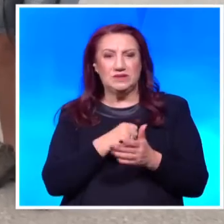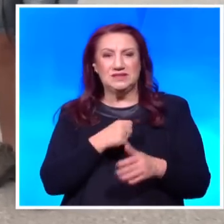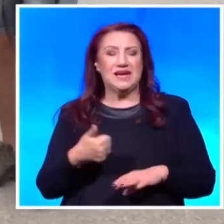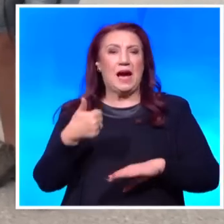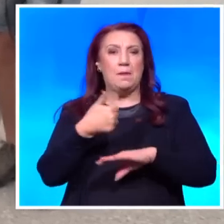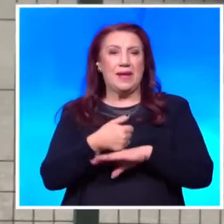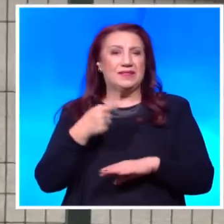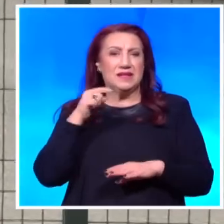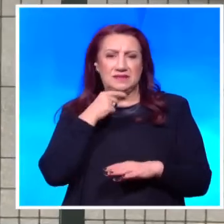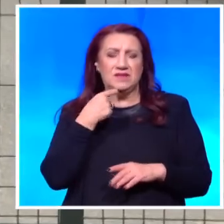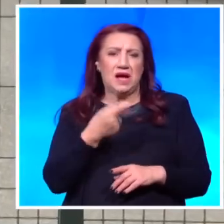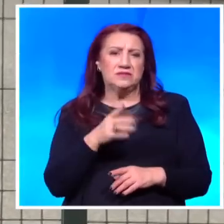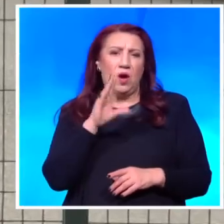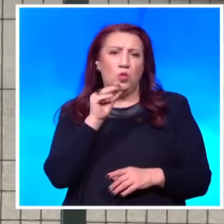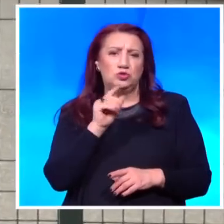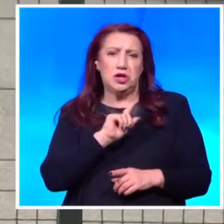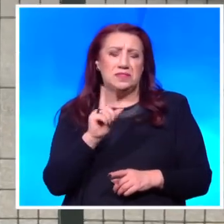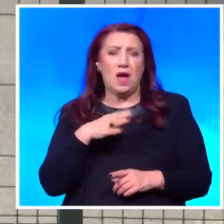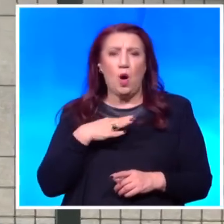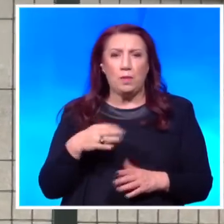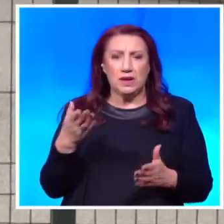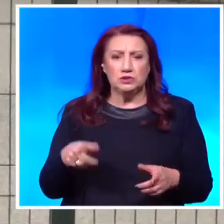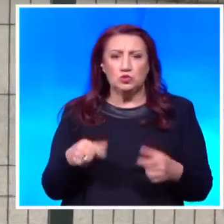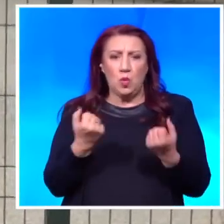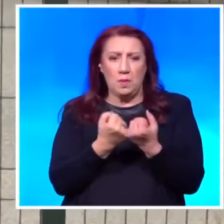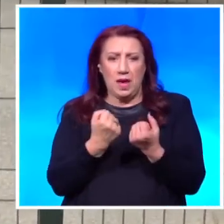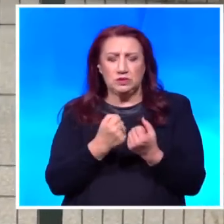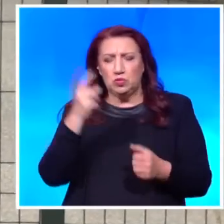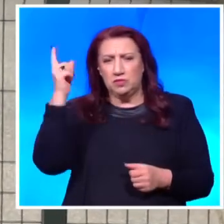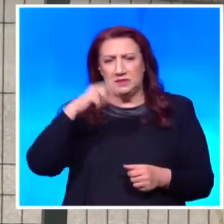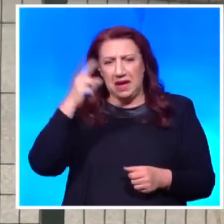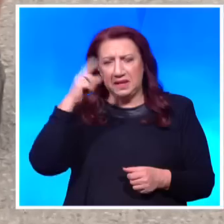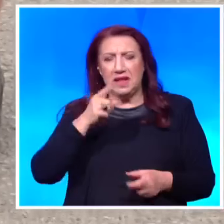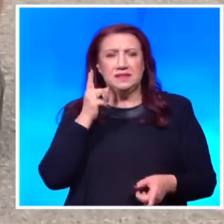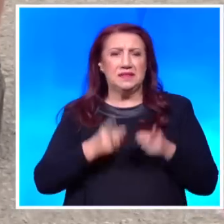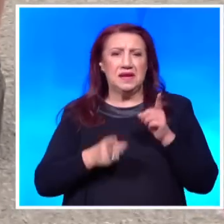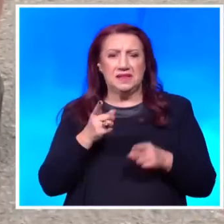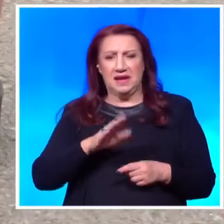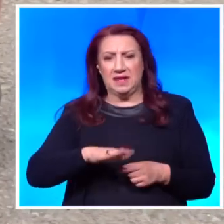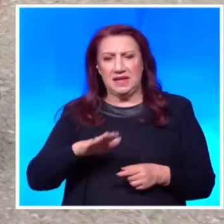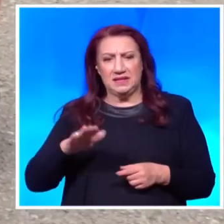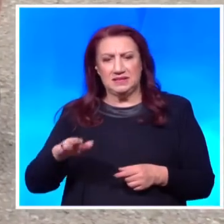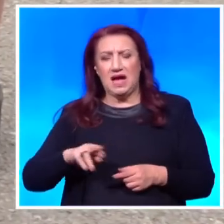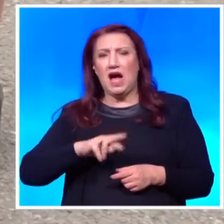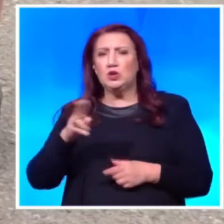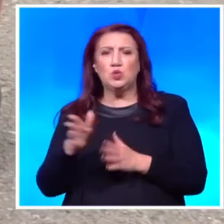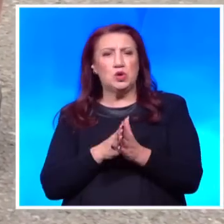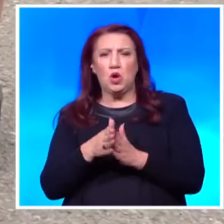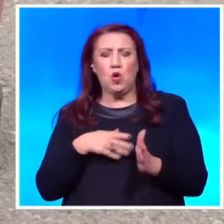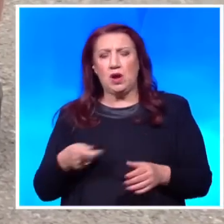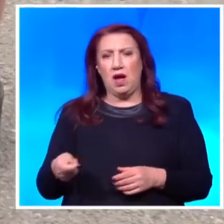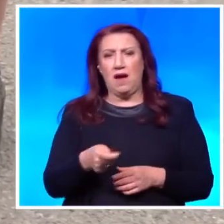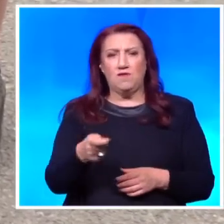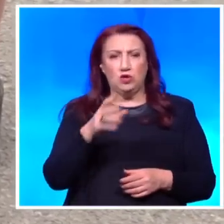не са опасни, а на мястото всеки ден тренират деца и минават стопани с кучета. Хората обаче разказват и за други